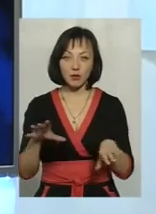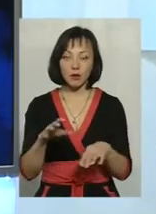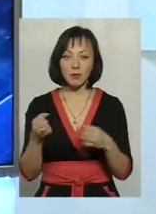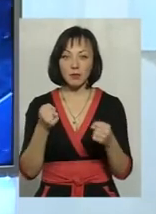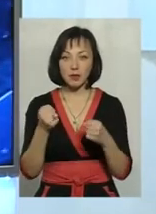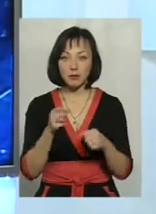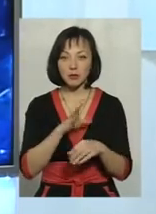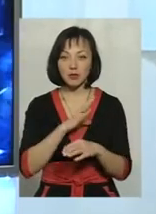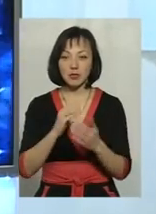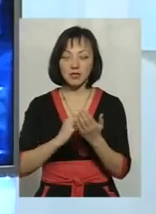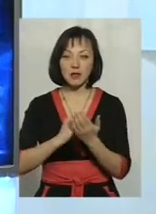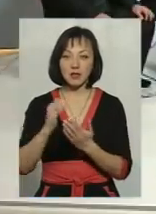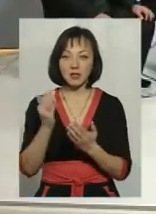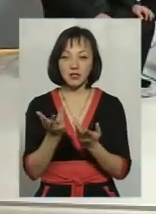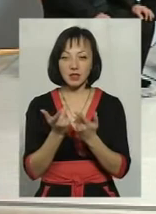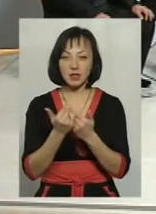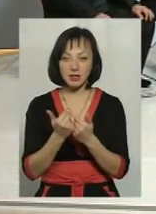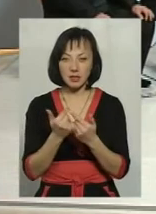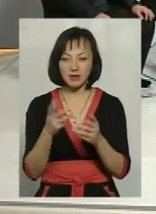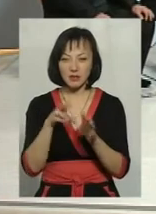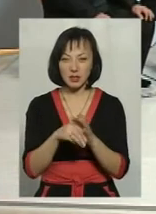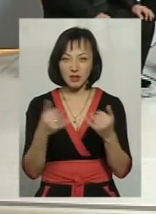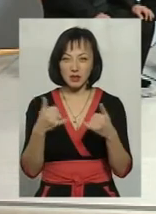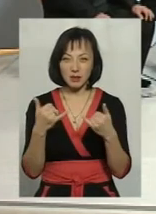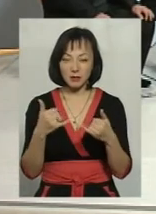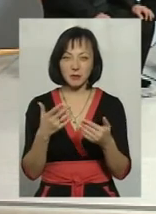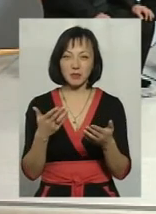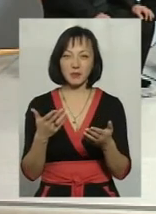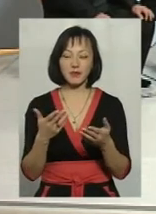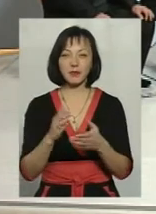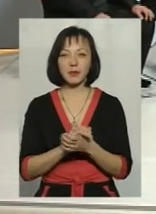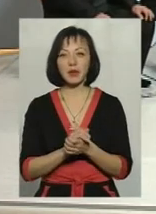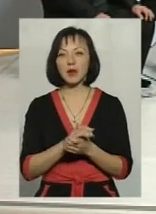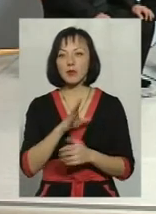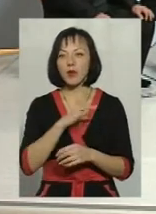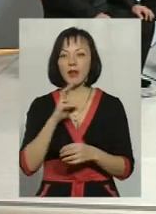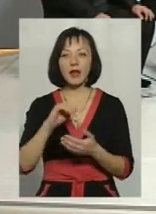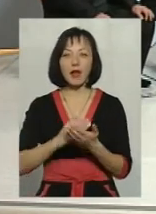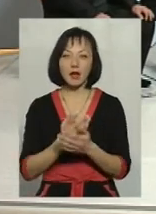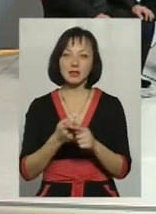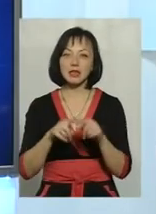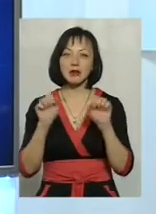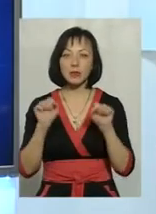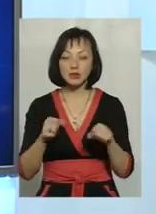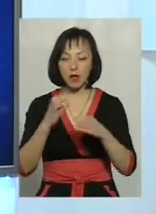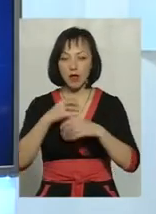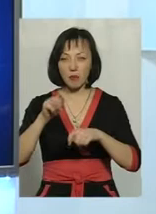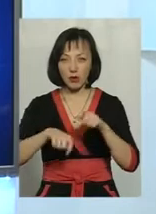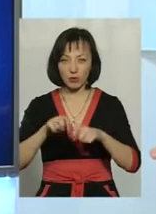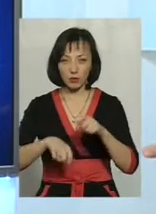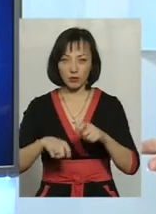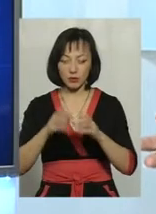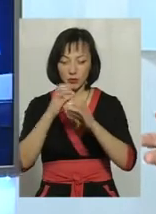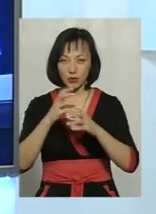міцності, було завищена кількість альдегідів, сивушні масла. Тобто було неякісно, але це тільки можна лабораторним шляхом. І